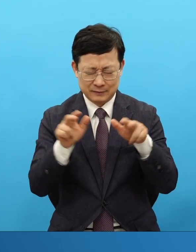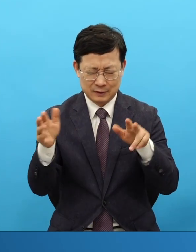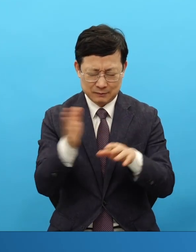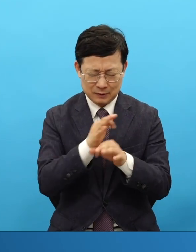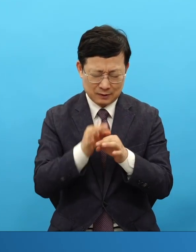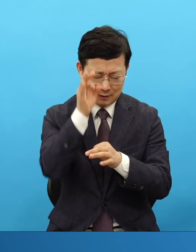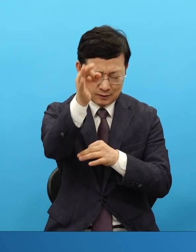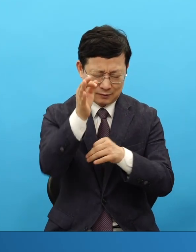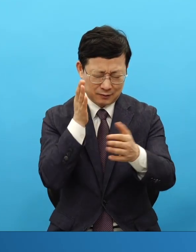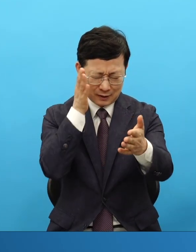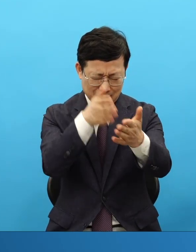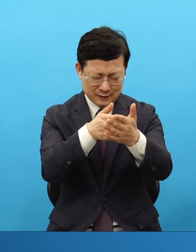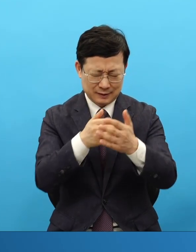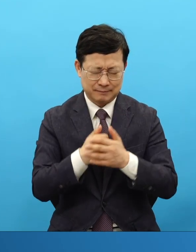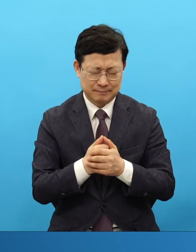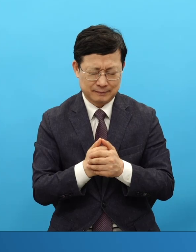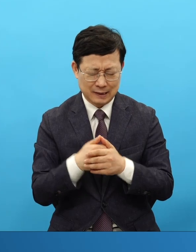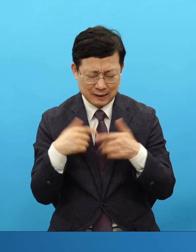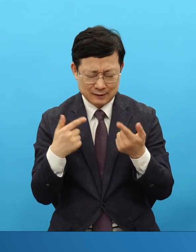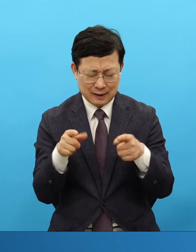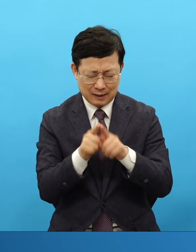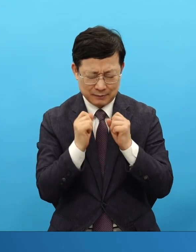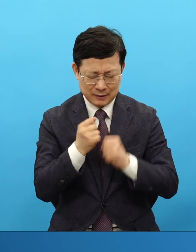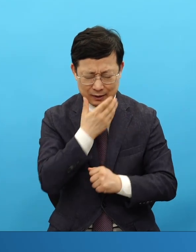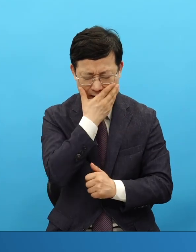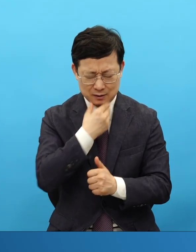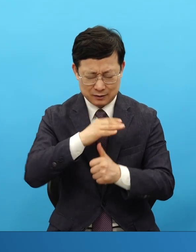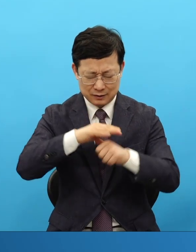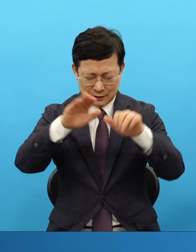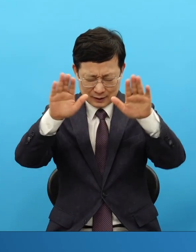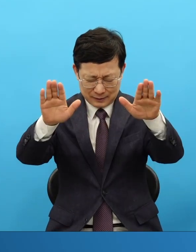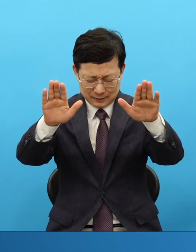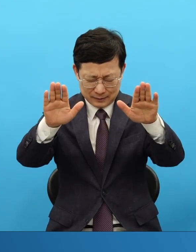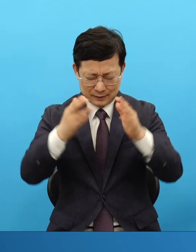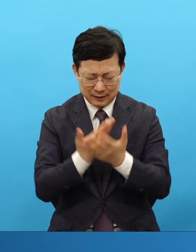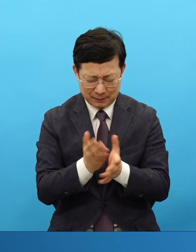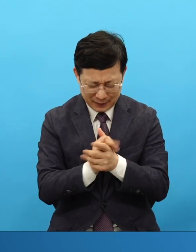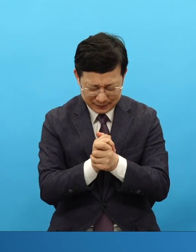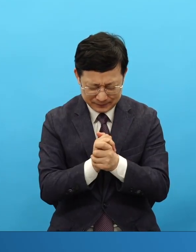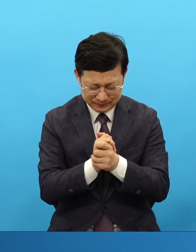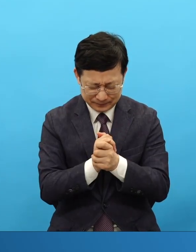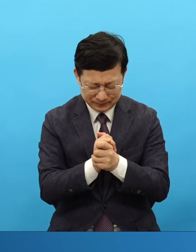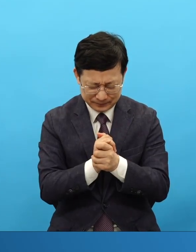지금부터 영원까지 From now 항상 함께 계실지어다. and always forevermore.